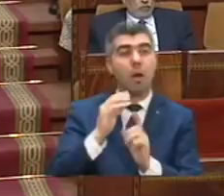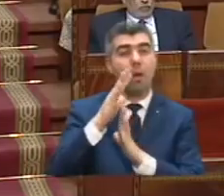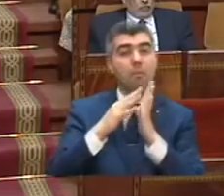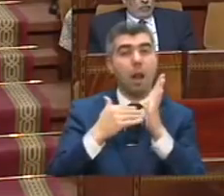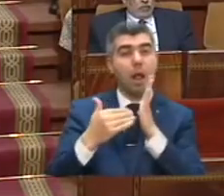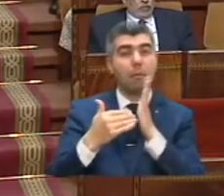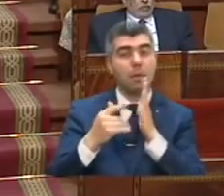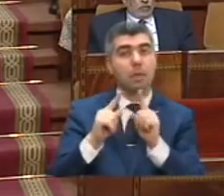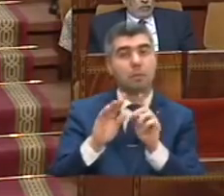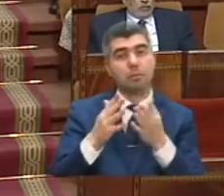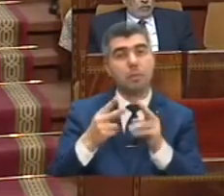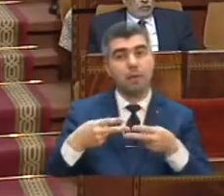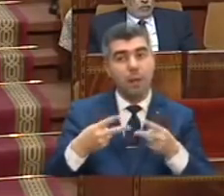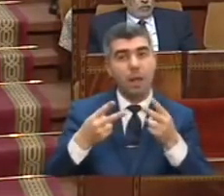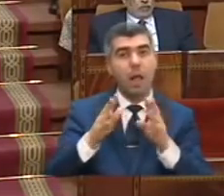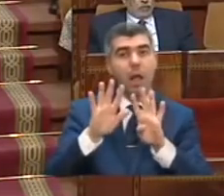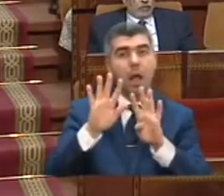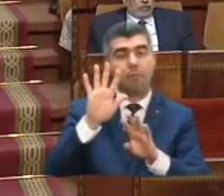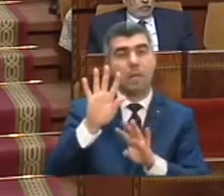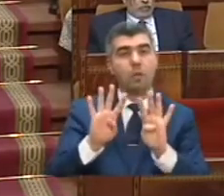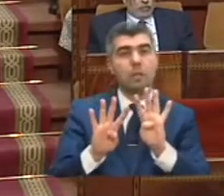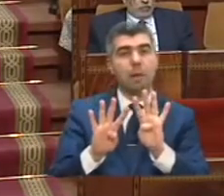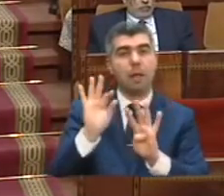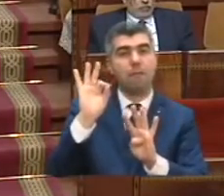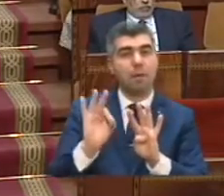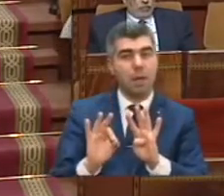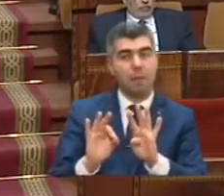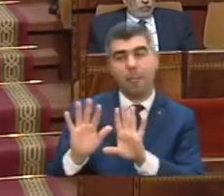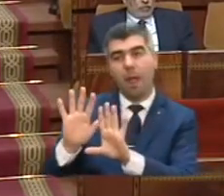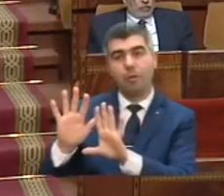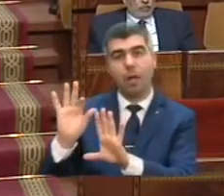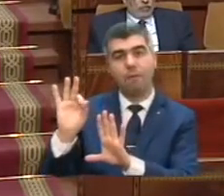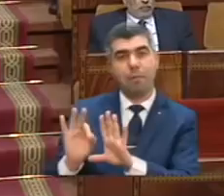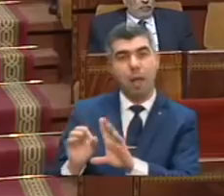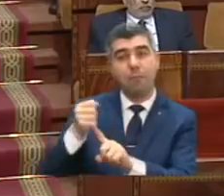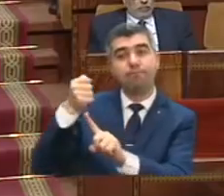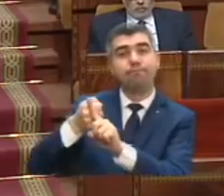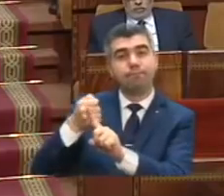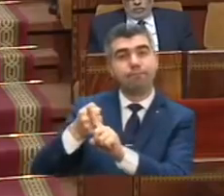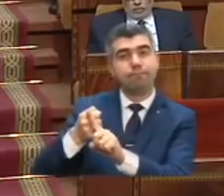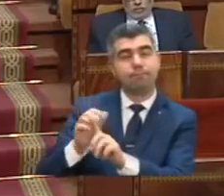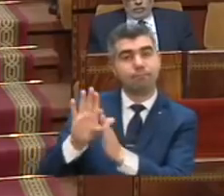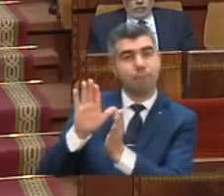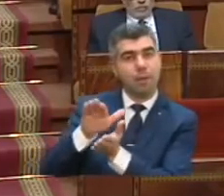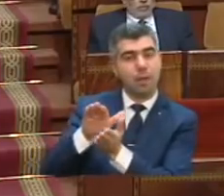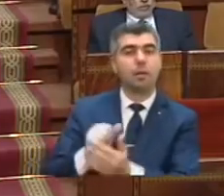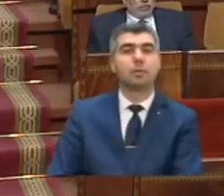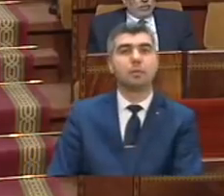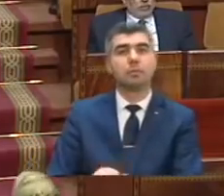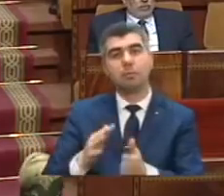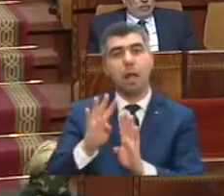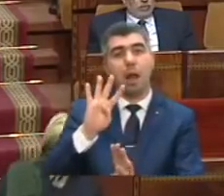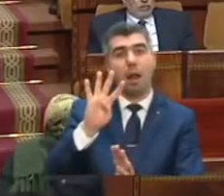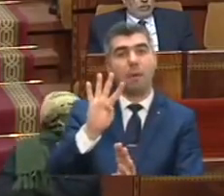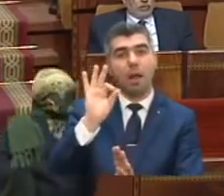تم تسليم 85% من الطرق، 10% بقيت قيد الإنجاز، و 404% أي ما